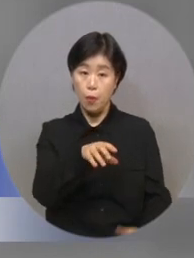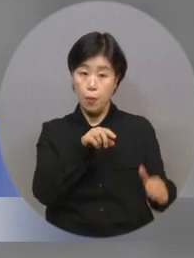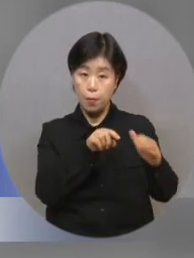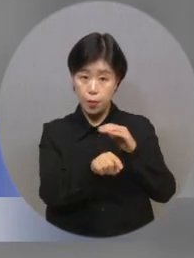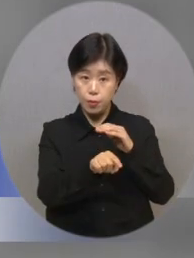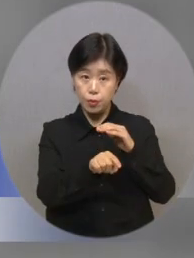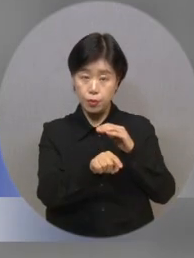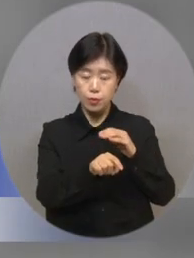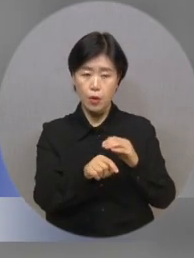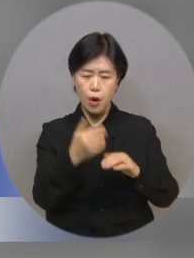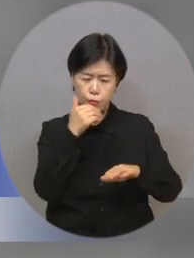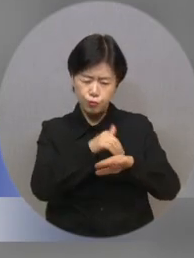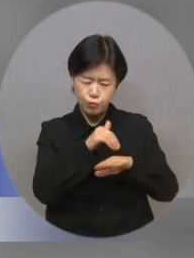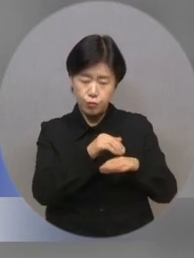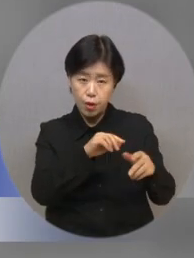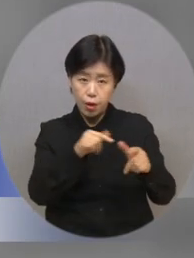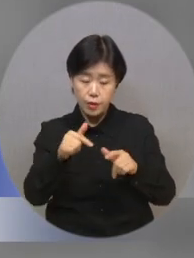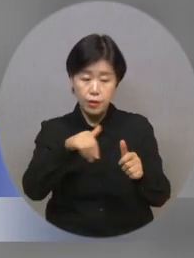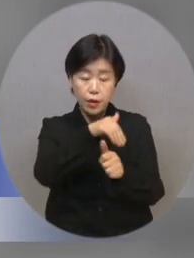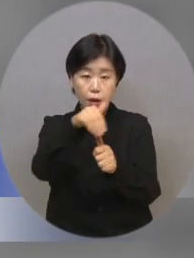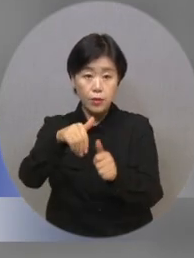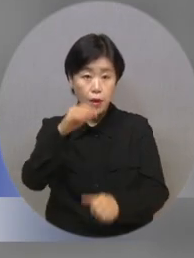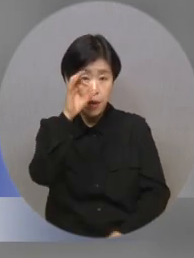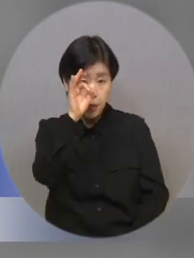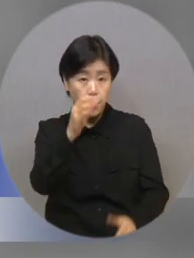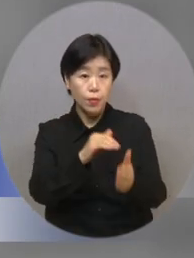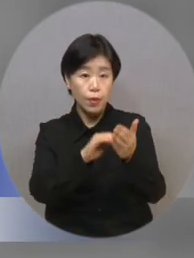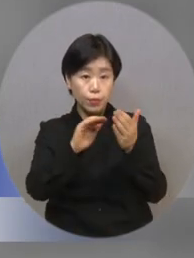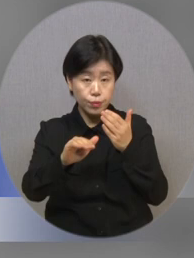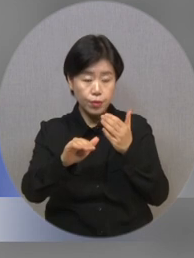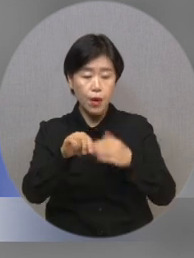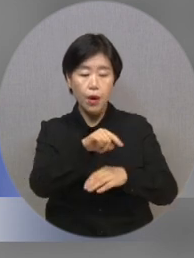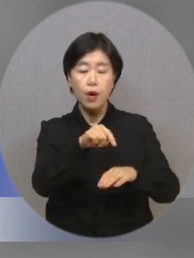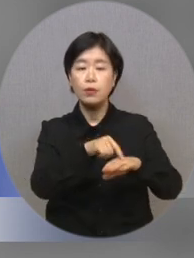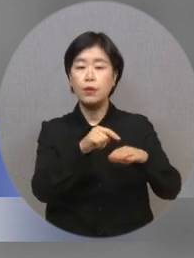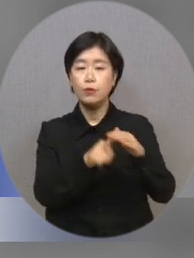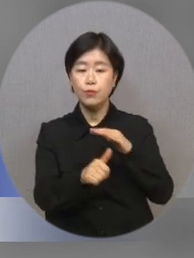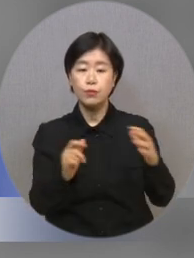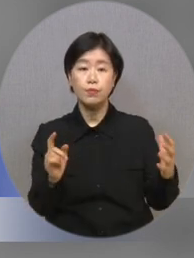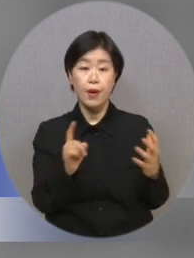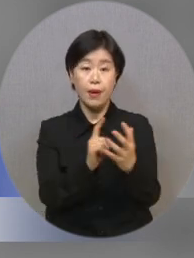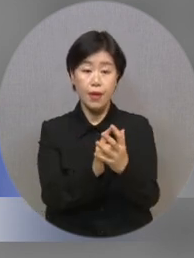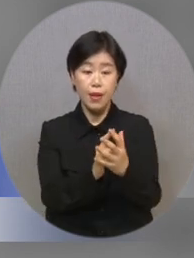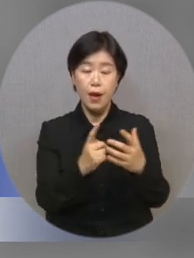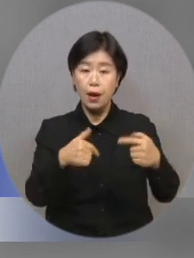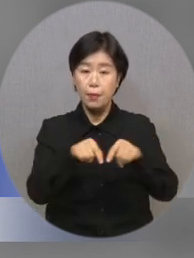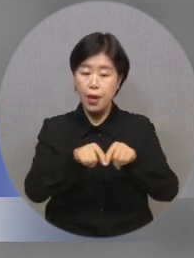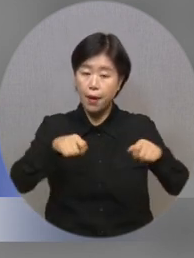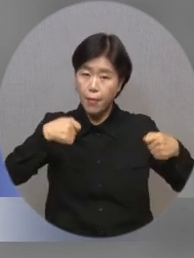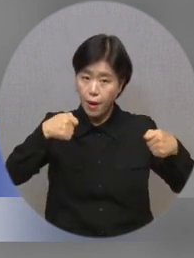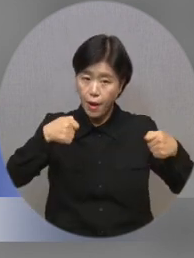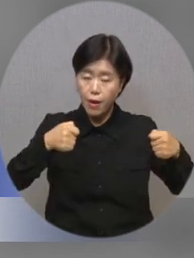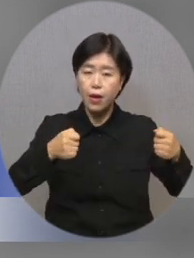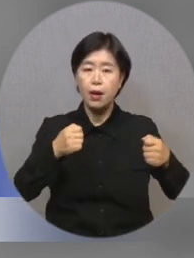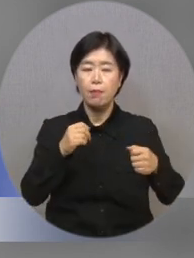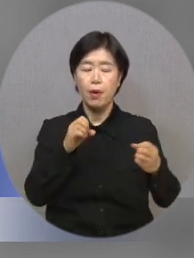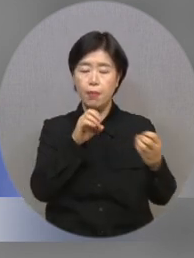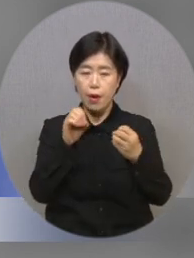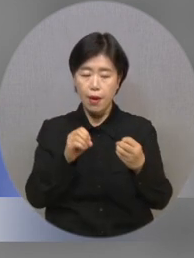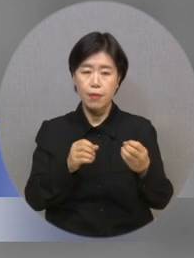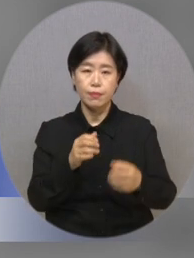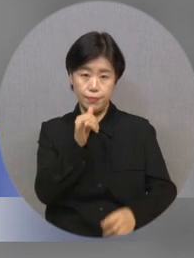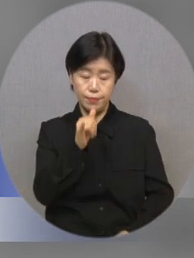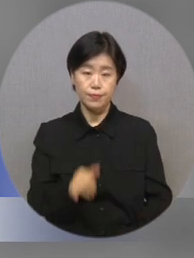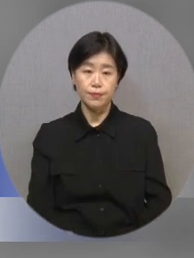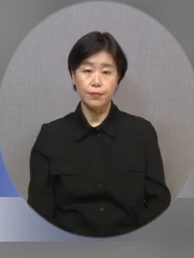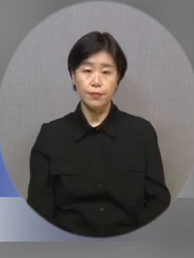훈련 시설을 둘러본 후 장애인 국가대표 선수단을 만나 격려하고 식사를 함께 나누는 시간을 가졌습니다